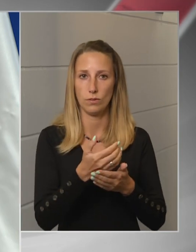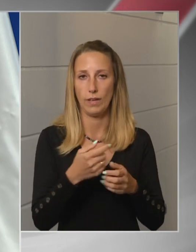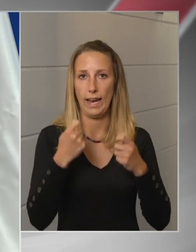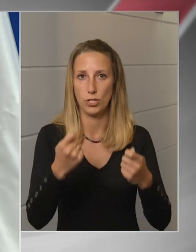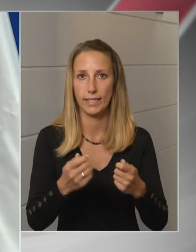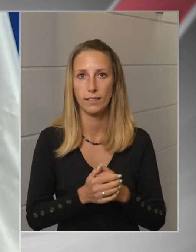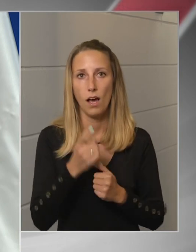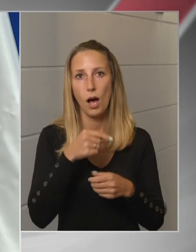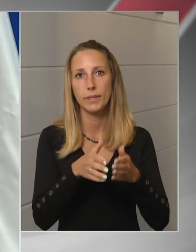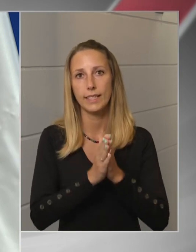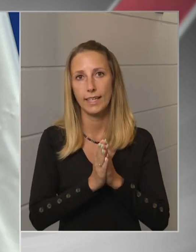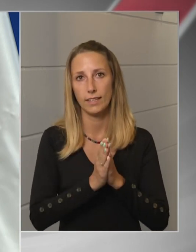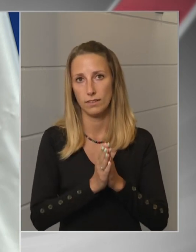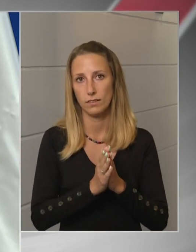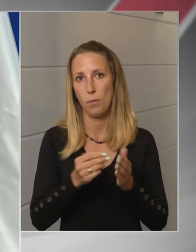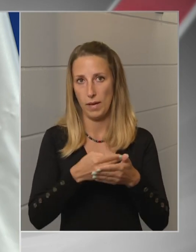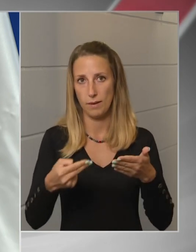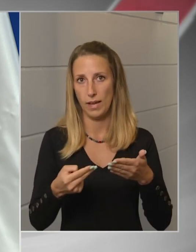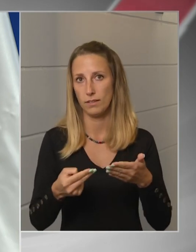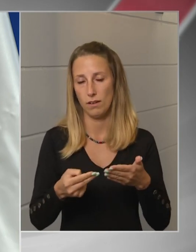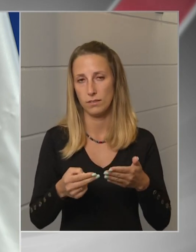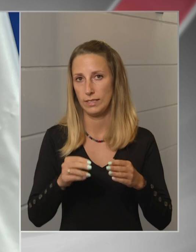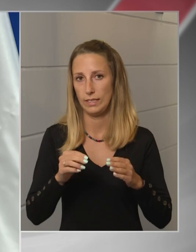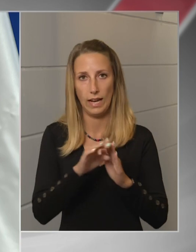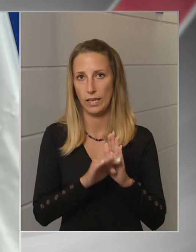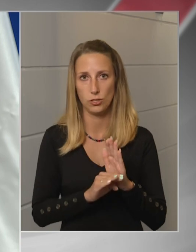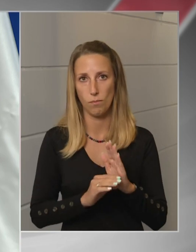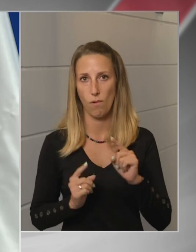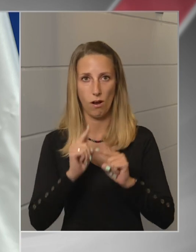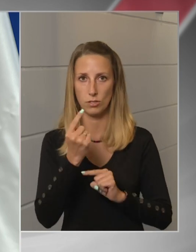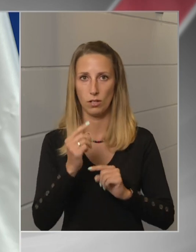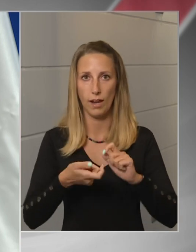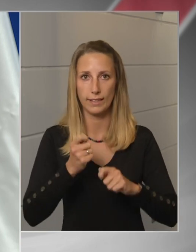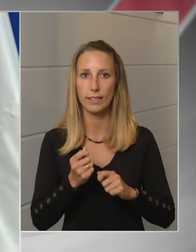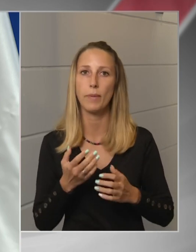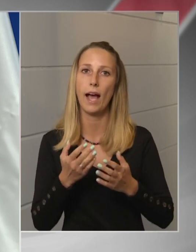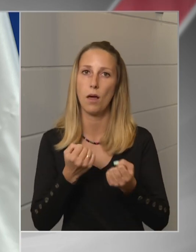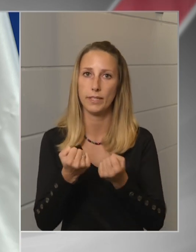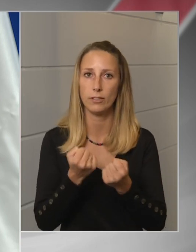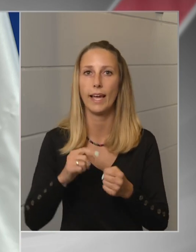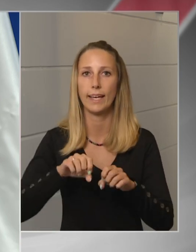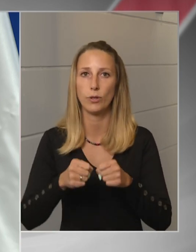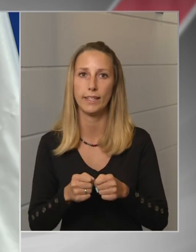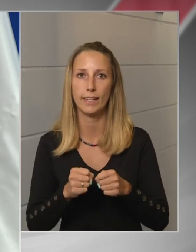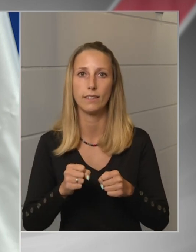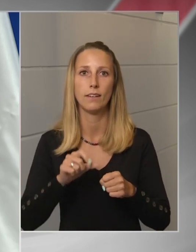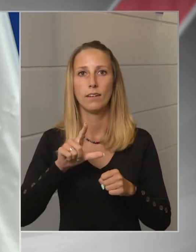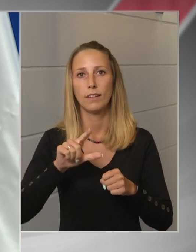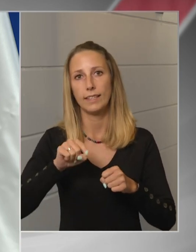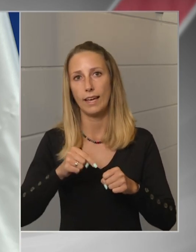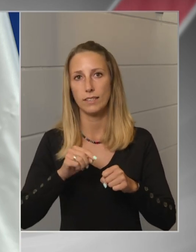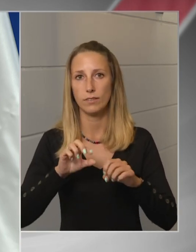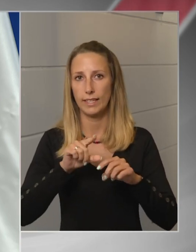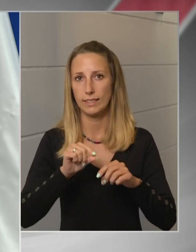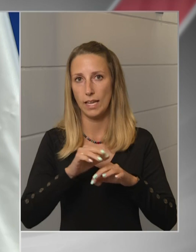amit ő kérte perben, azt irálisan magasnak találták, de megállapították ennek töredékét, 2,2 millió forintot, azt kifizettük.